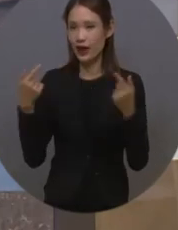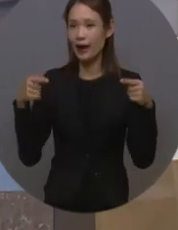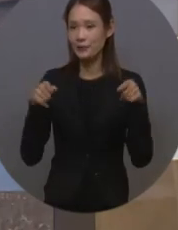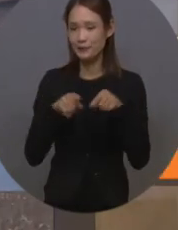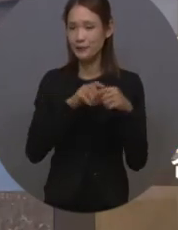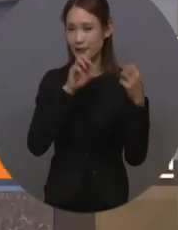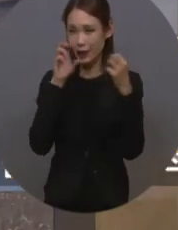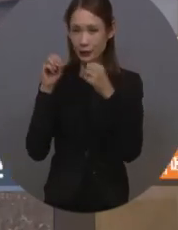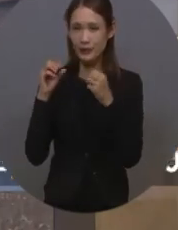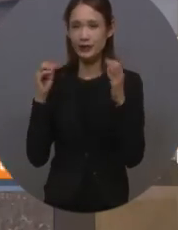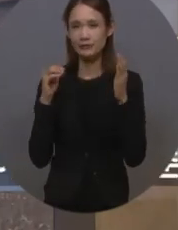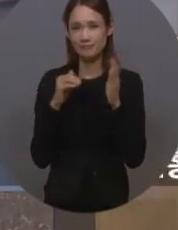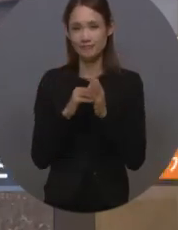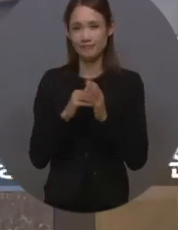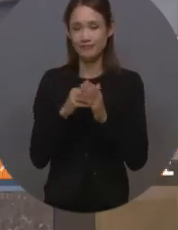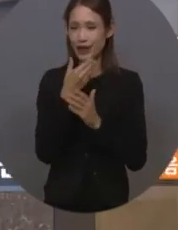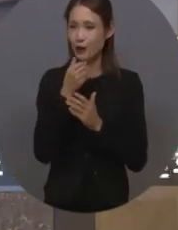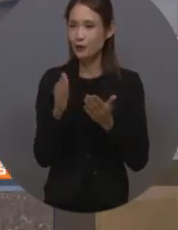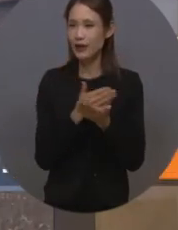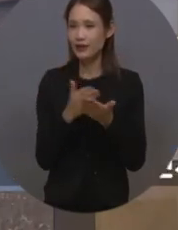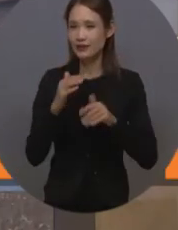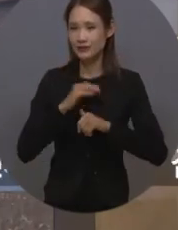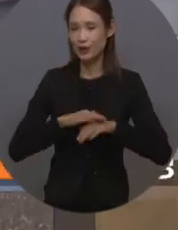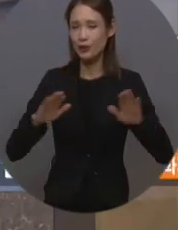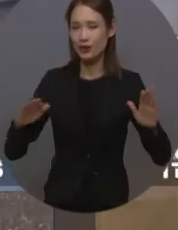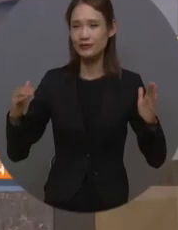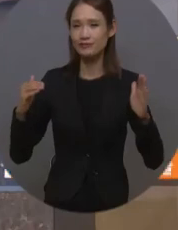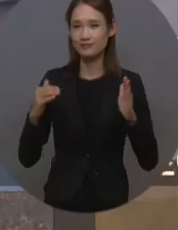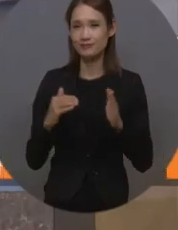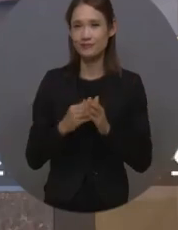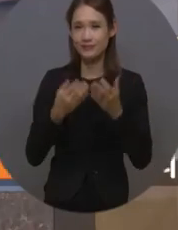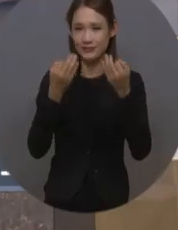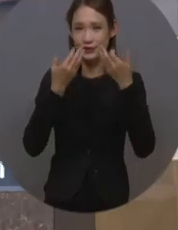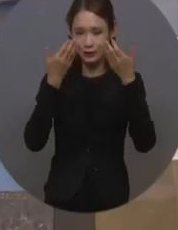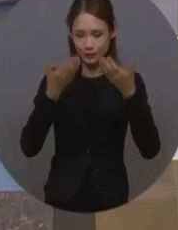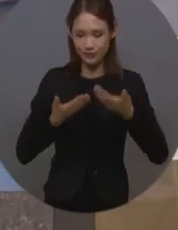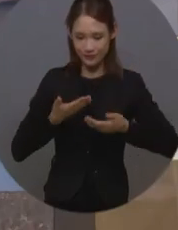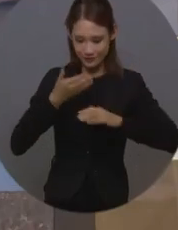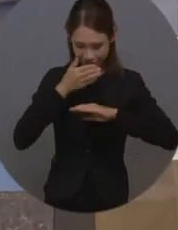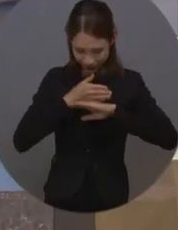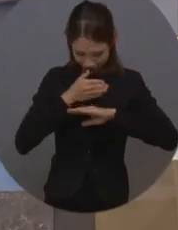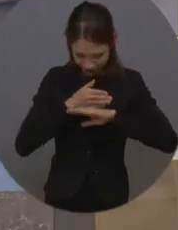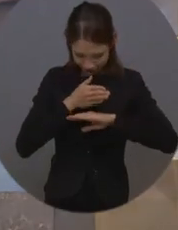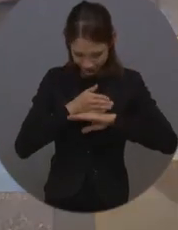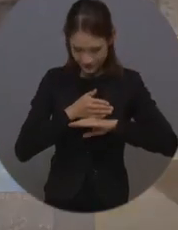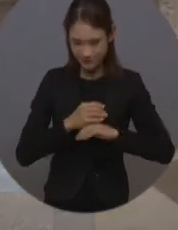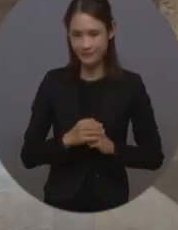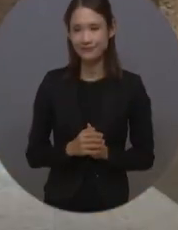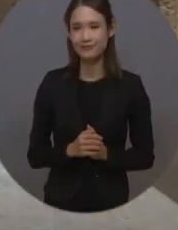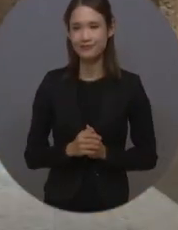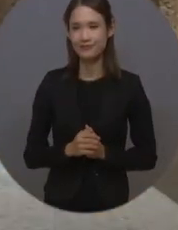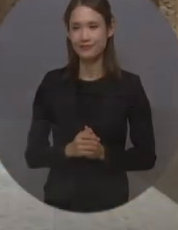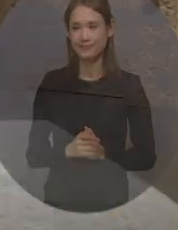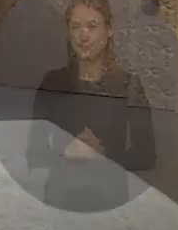대표님과 함께했습니다. 행복나눔 지킴이 오늘은 여기까지입니다. 시청해주신 여러분 고맙습니다.